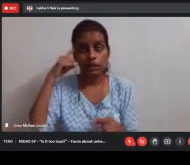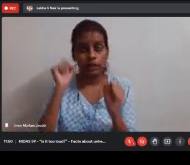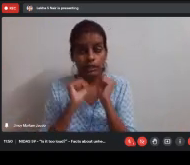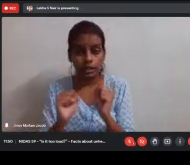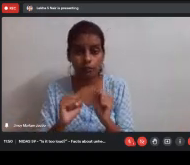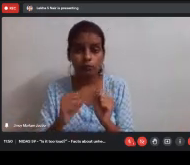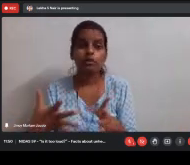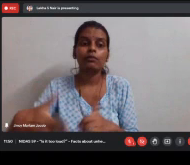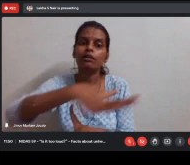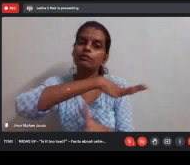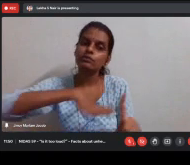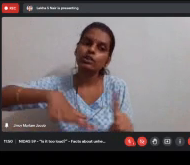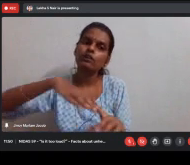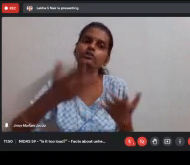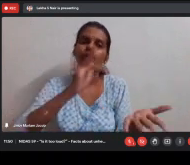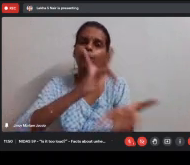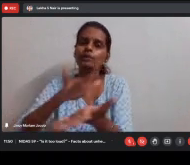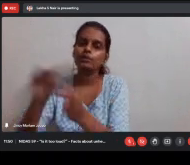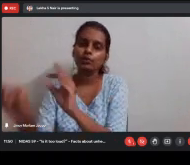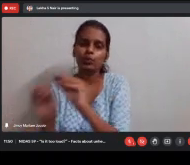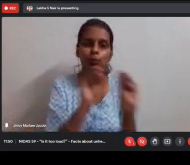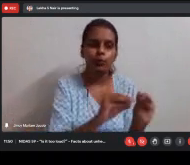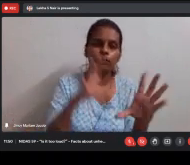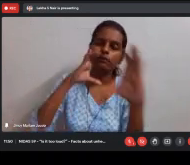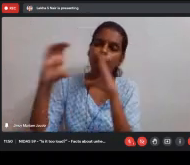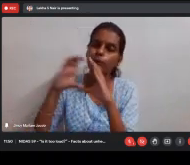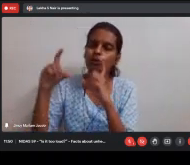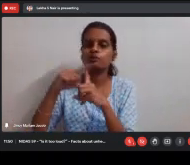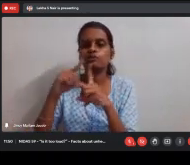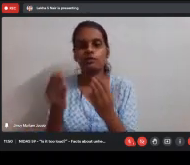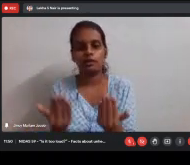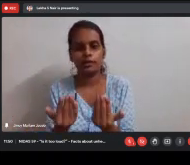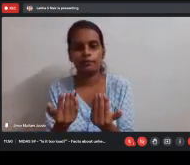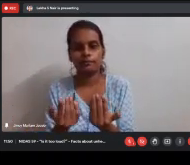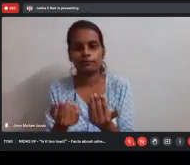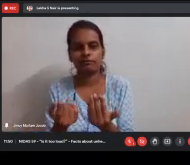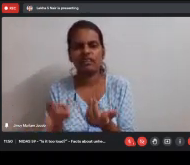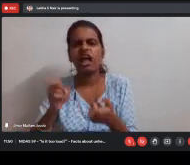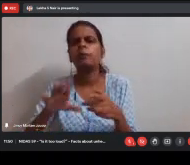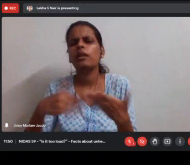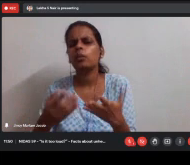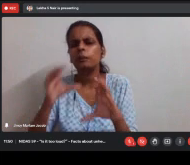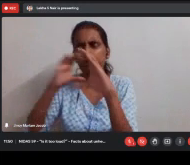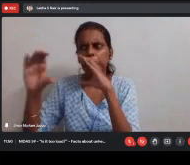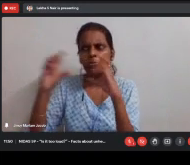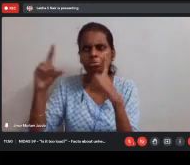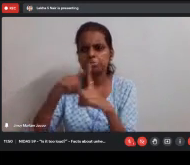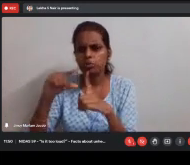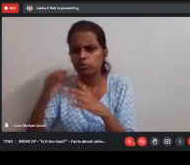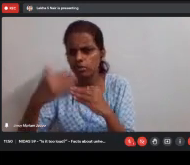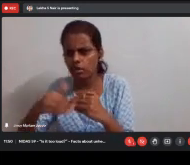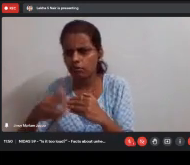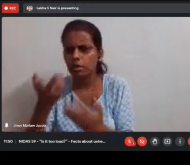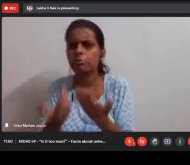തീവ്ര ശബ്ദമുണ്ടാക്കുന്ന സ്ഥലങ്ങളിൽ നിന്നും മാറി നിൽക്കാനായിട്ട് ശ്രമിക്കുക. ശാന്തമായ അന്തരീക്ഷത്തിലേക്ക് മാറുക.